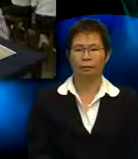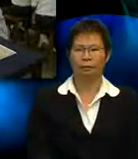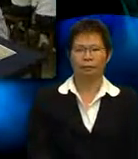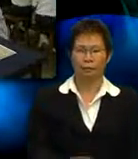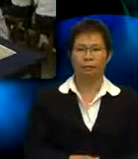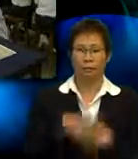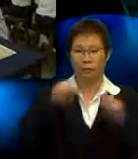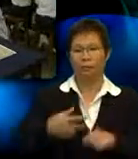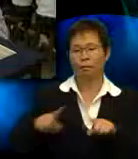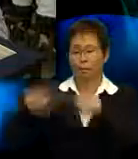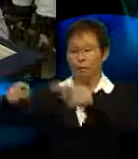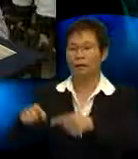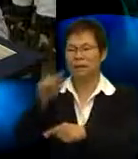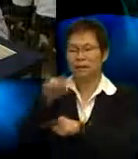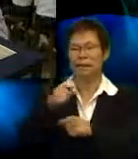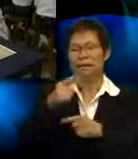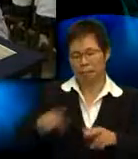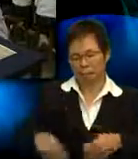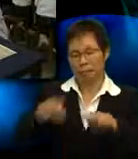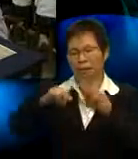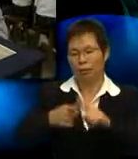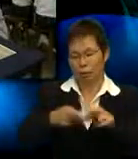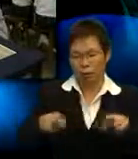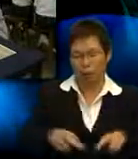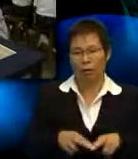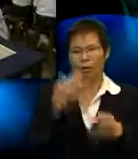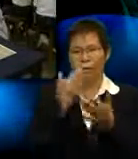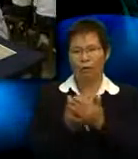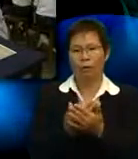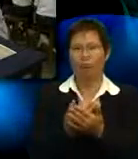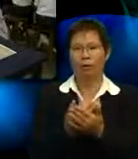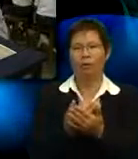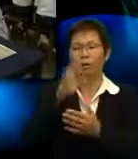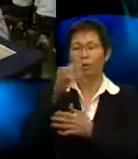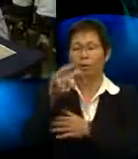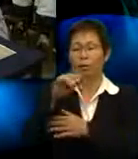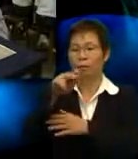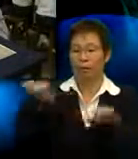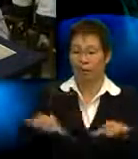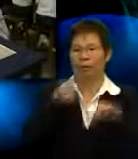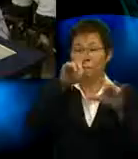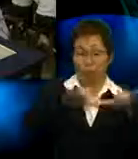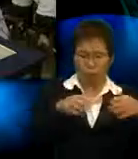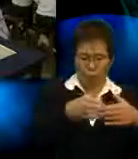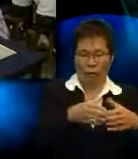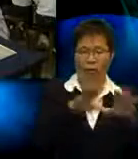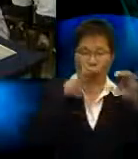Bagi kawan kamu ruang. Bagus. Ya, Rahman, buat satu kumpulan.